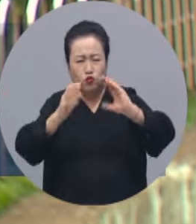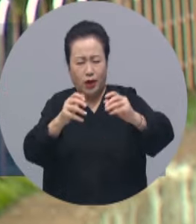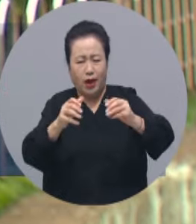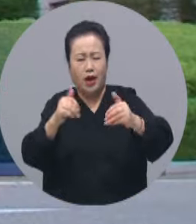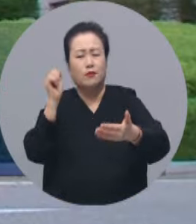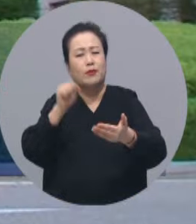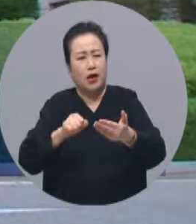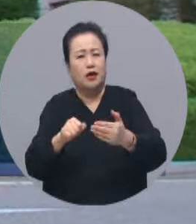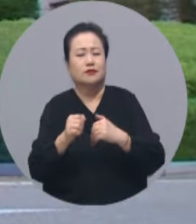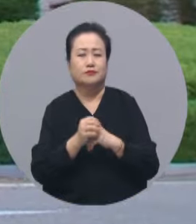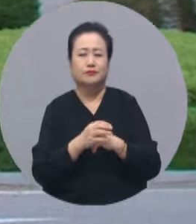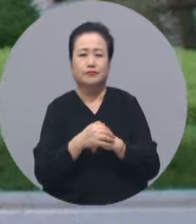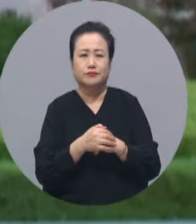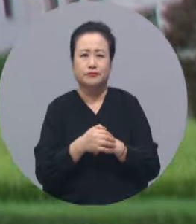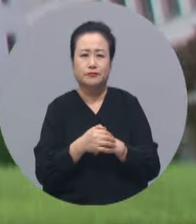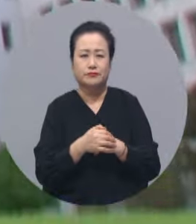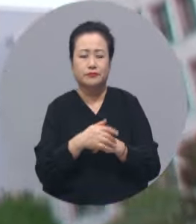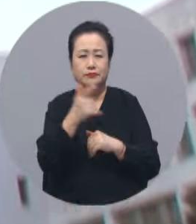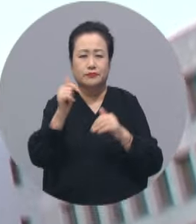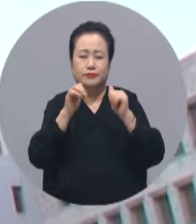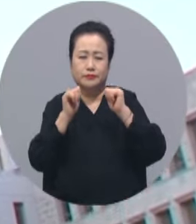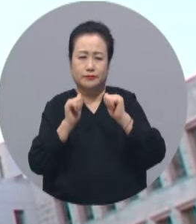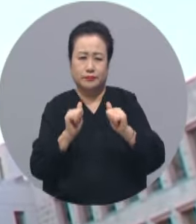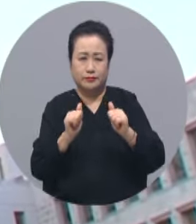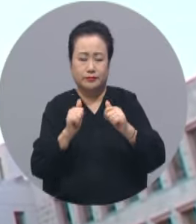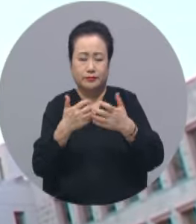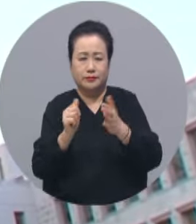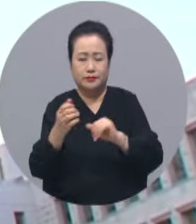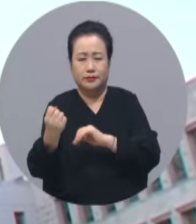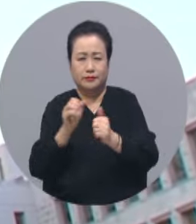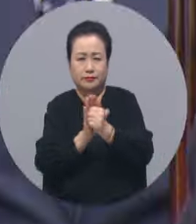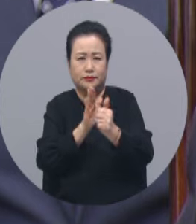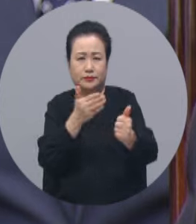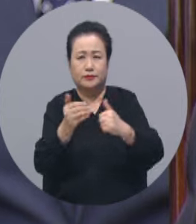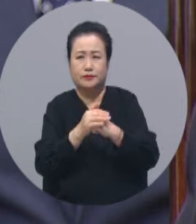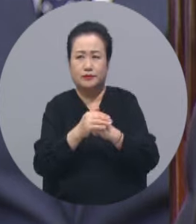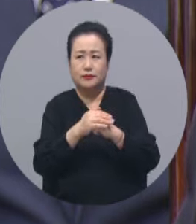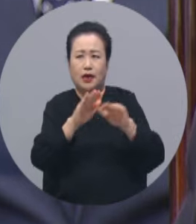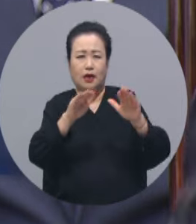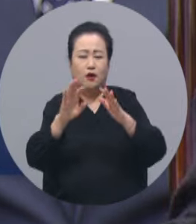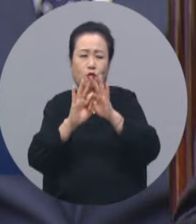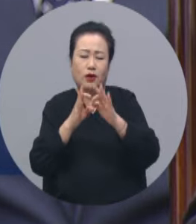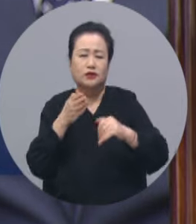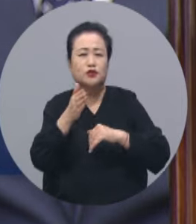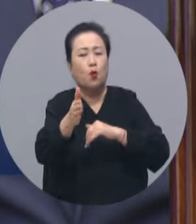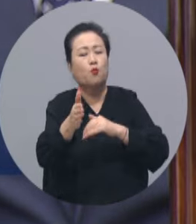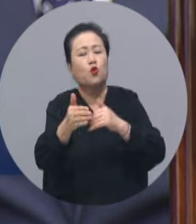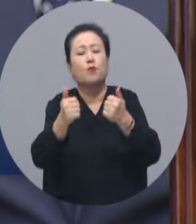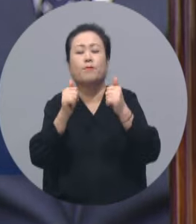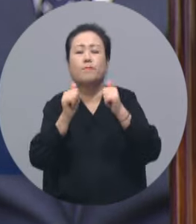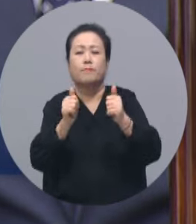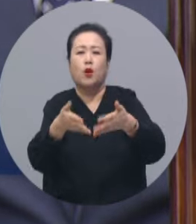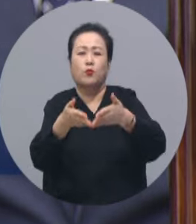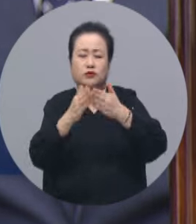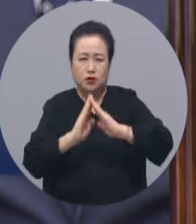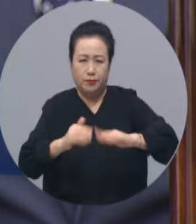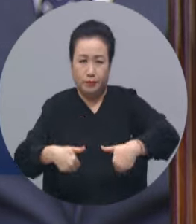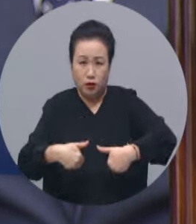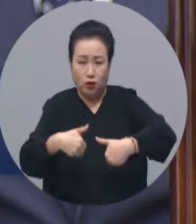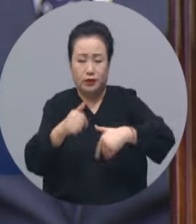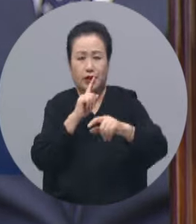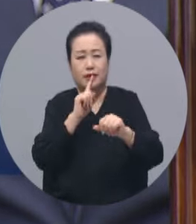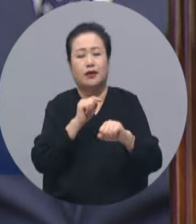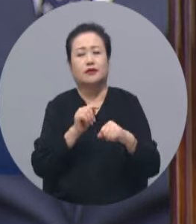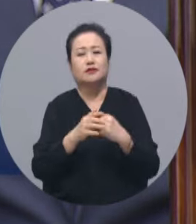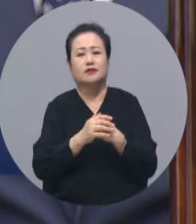본회의 통과시켜서 대법원도 힘을 싣고 있습니다. 해사법원이라고 하는 전문법원의 설립이 필요하다라는 그런